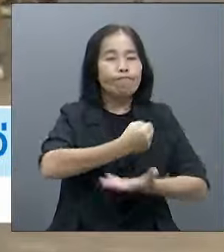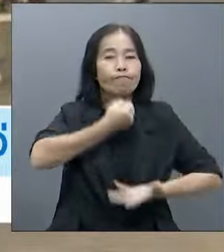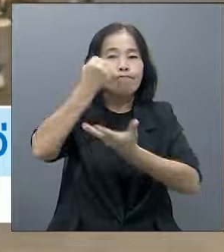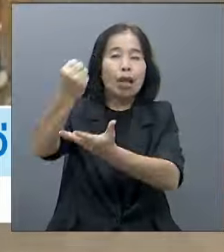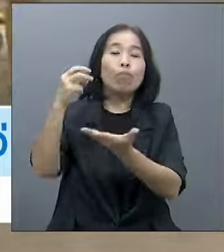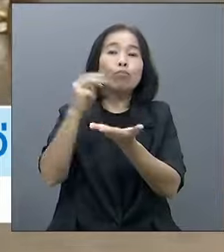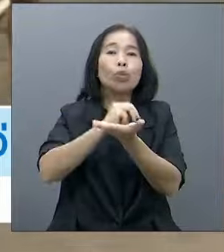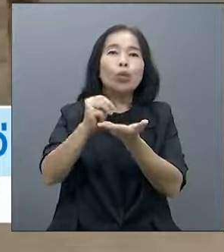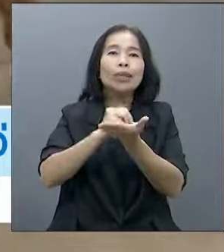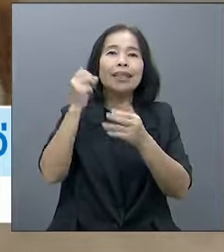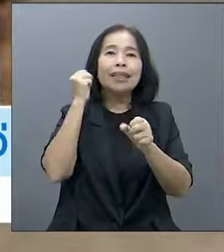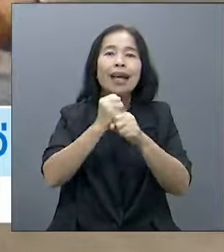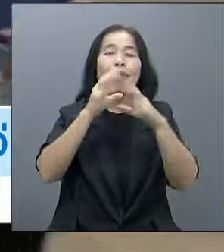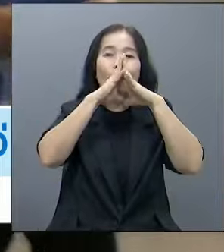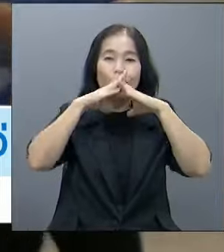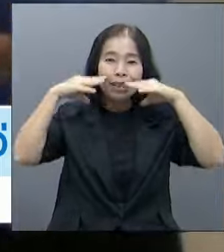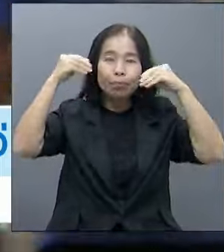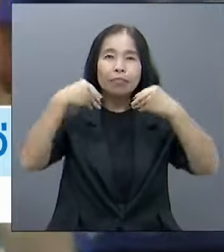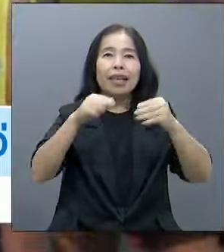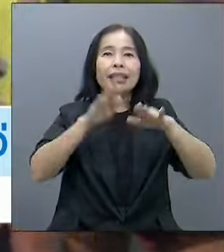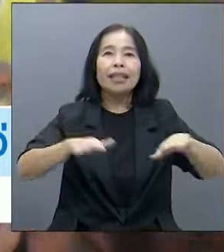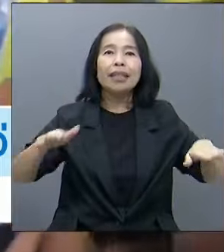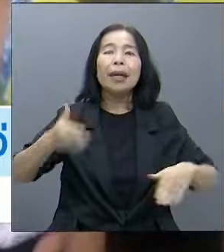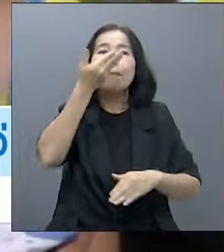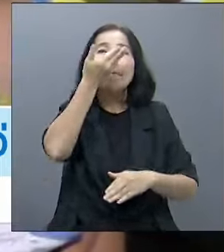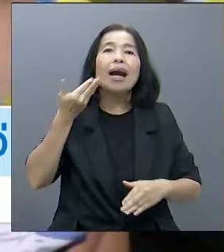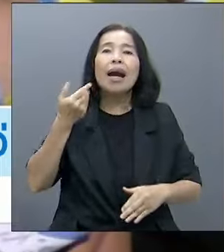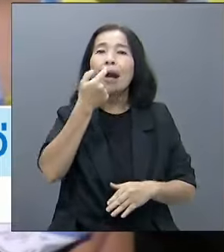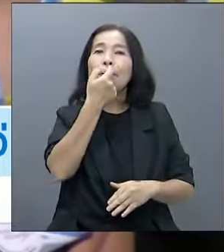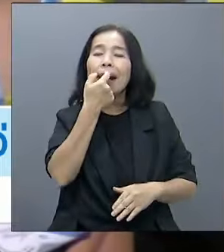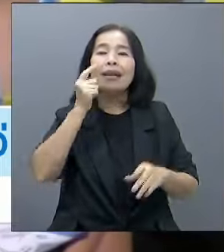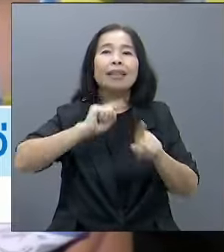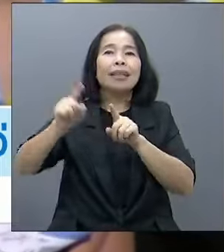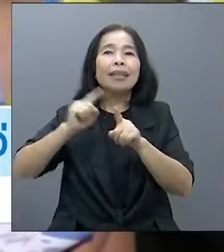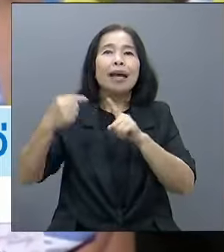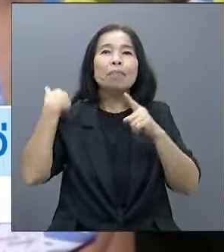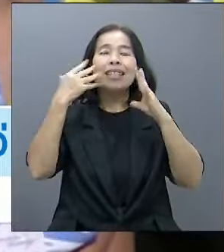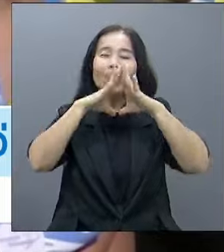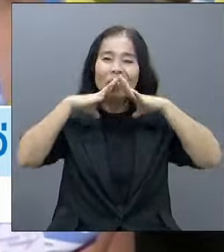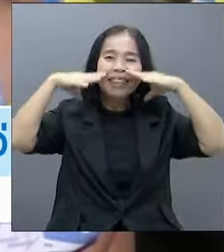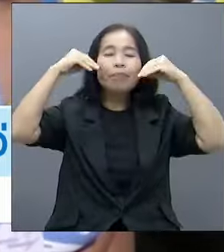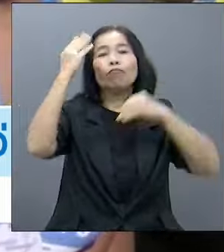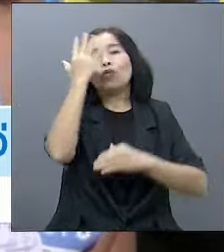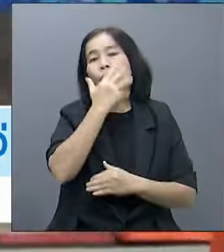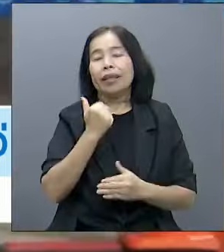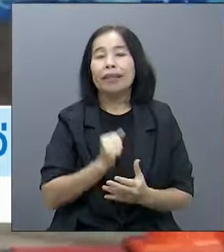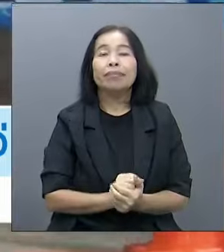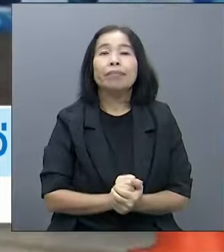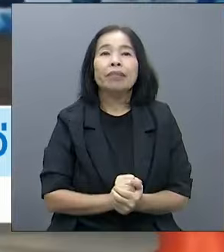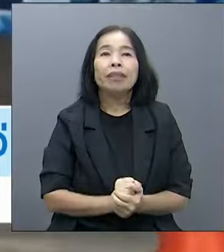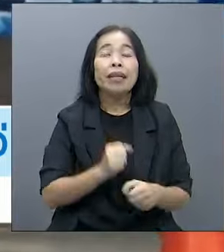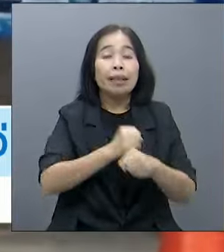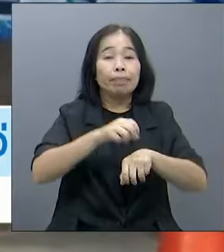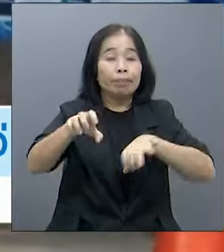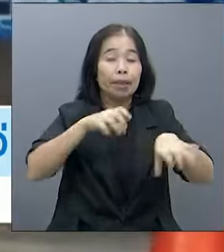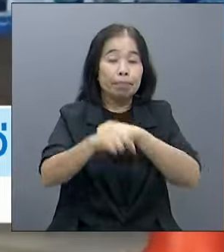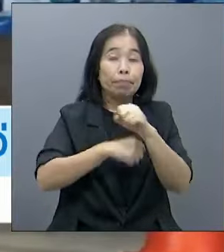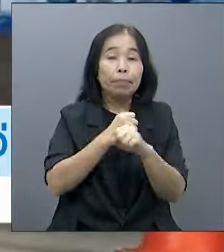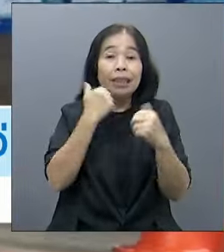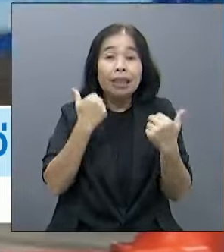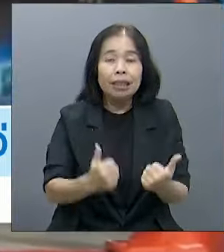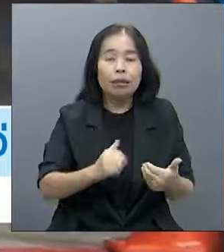อยยิ้มไปใช้รักษาเด็กที่มีภาวะปากแหว่งเพดานโหวให้มีโอกาสได้มีรอยยิ้มที่สดใสกลับคืนมาค่ะ ซึ่งการจัดงานในปีนี้นะคะถือว่าเป็น